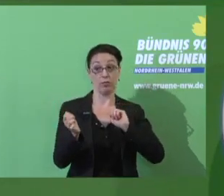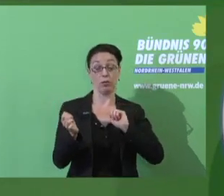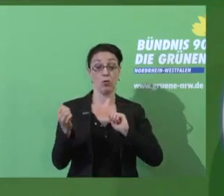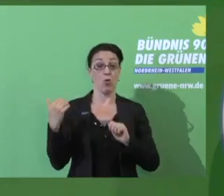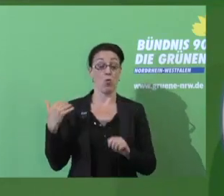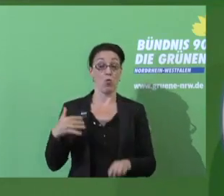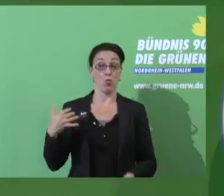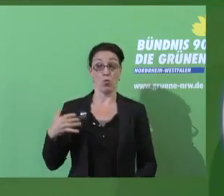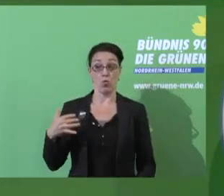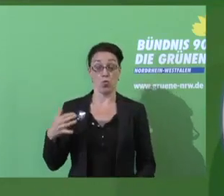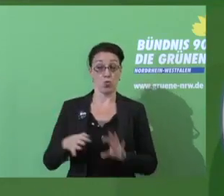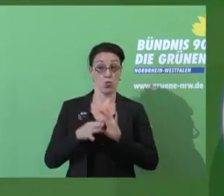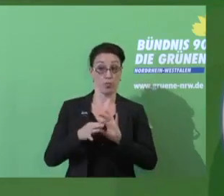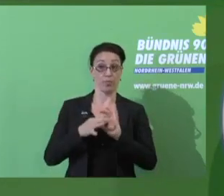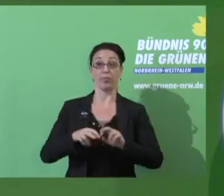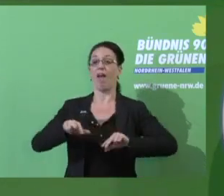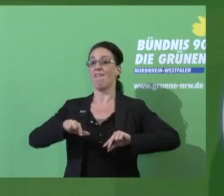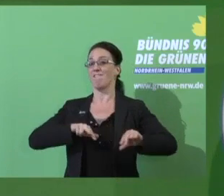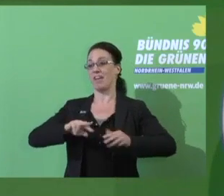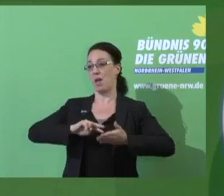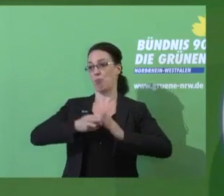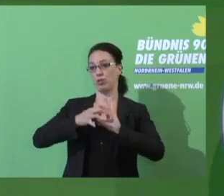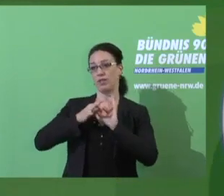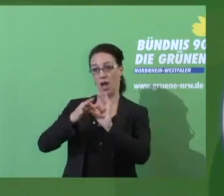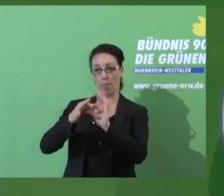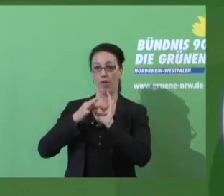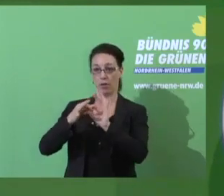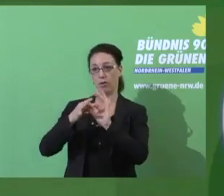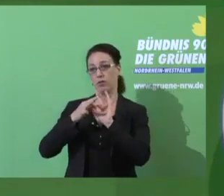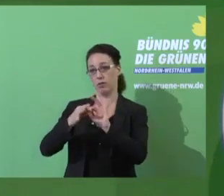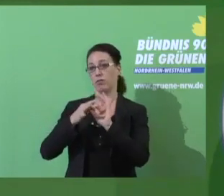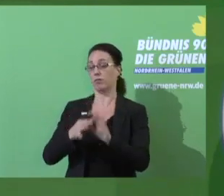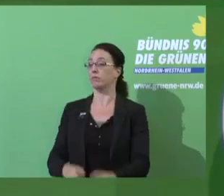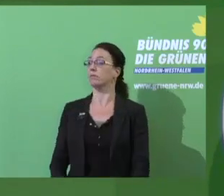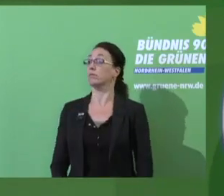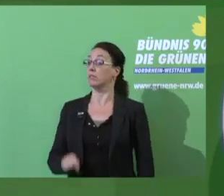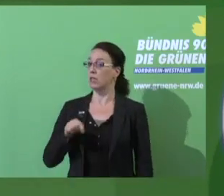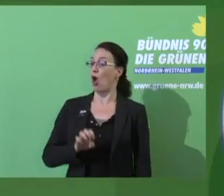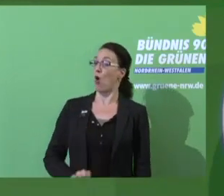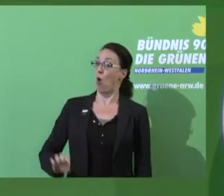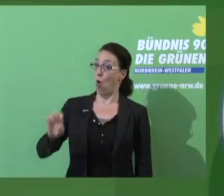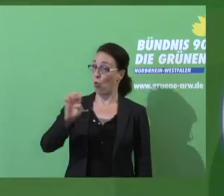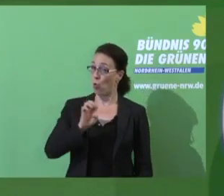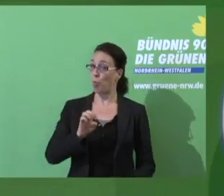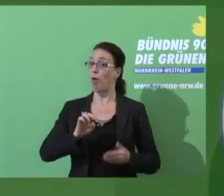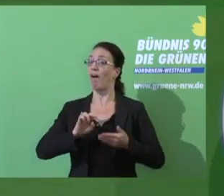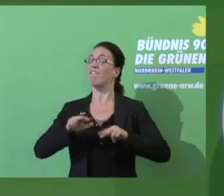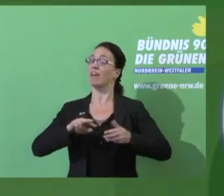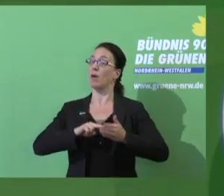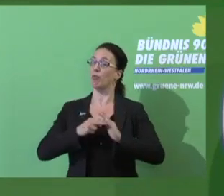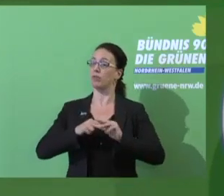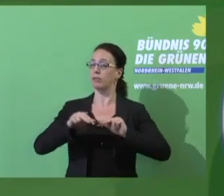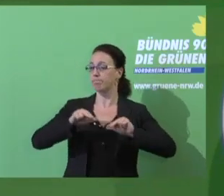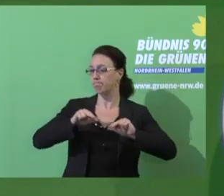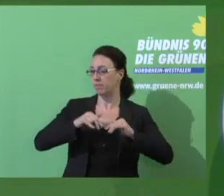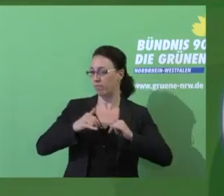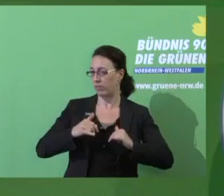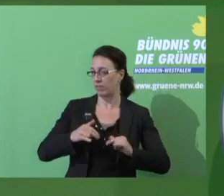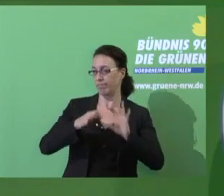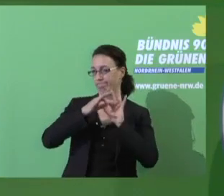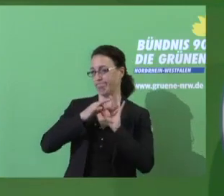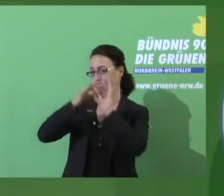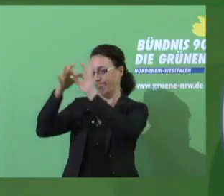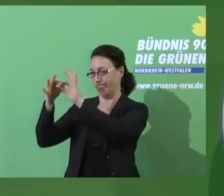Weise, wie wir Verkehrspolitik organisieren, wie Verkehrspolitik bei uns in Europa organisiert ist. Ihr müsst euch vorstellen, wenn wir